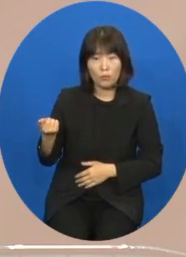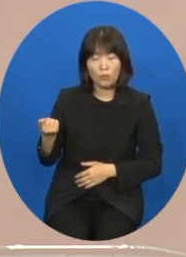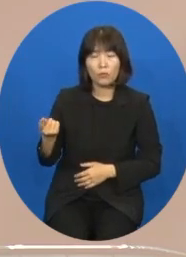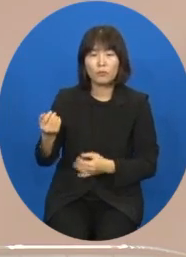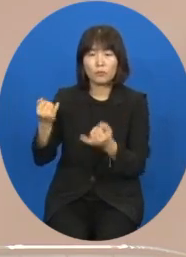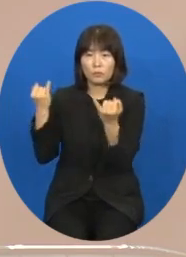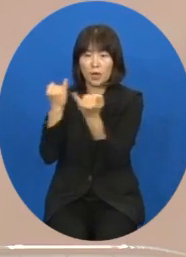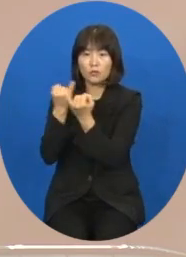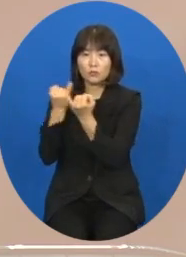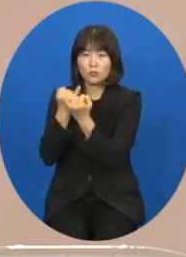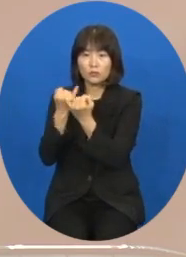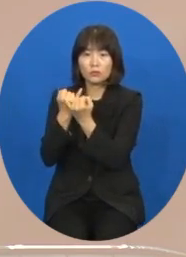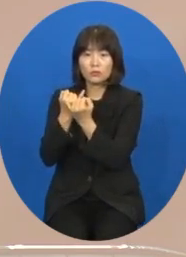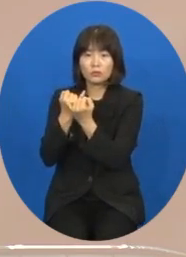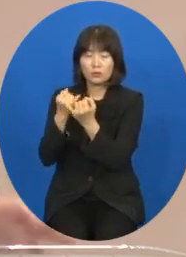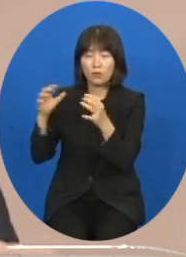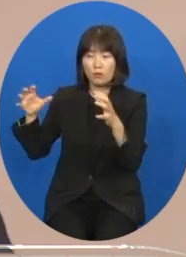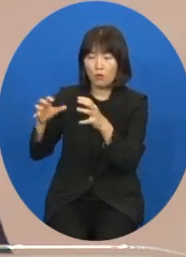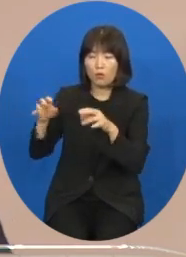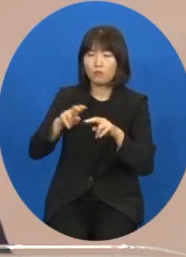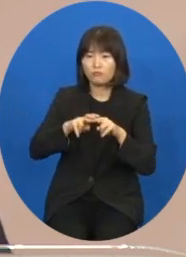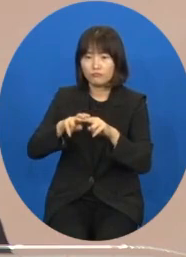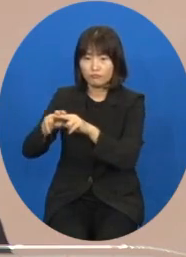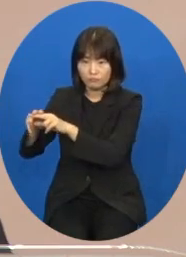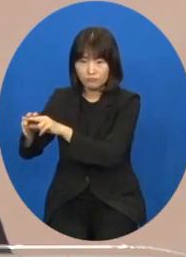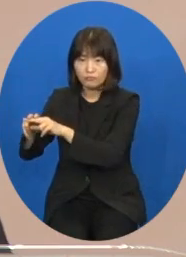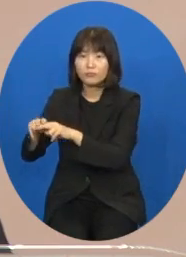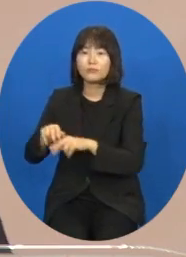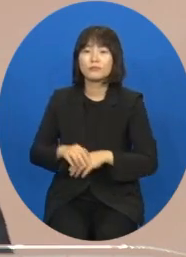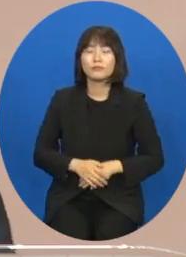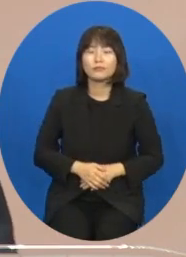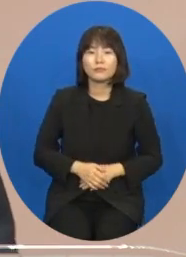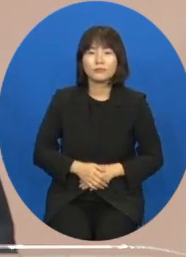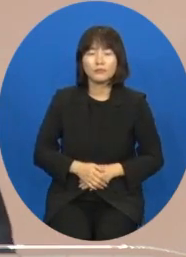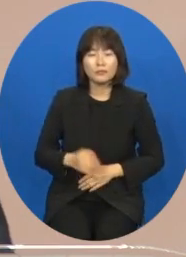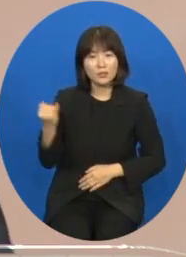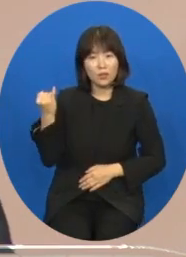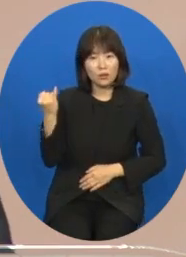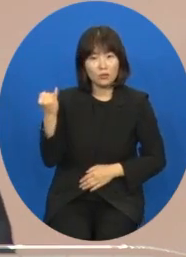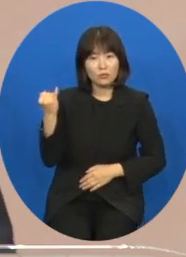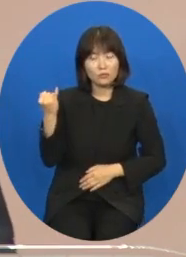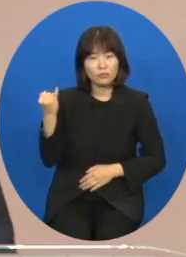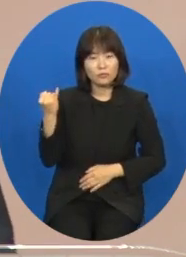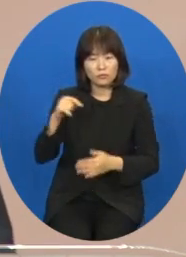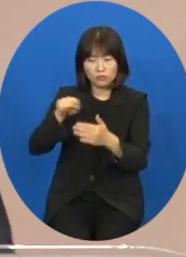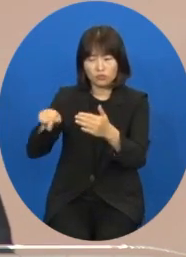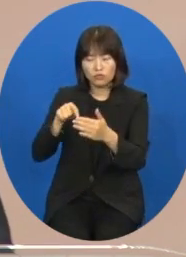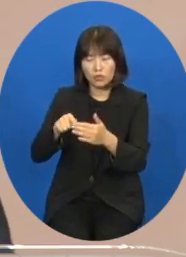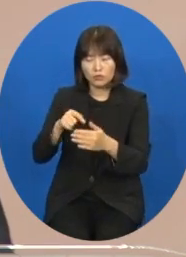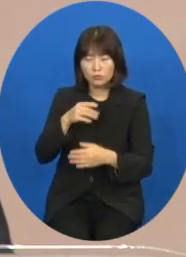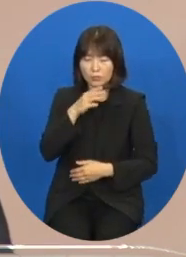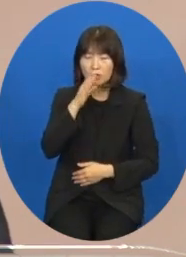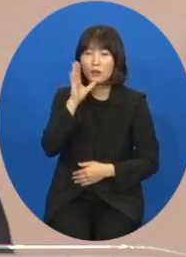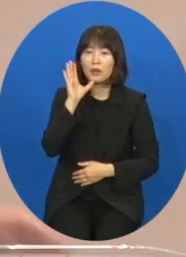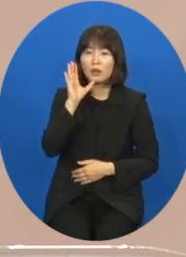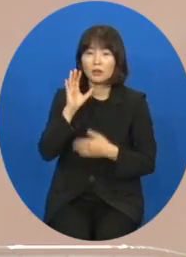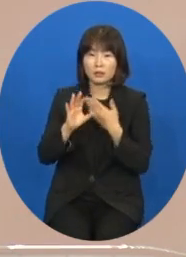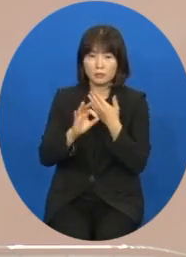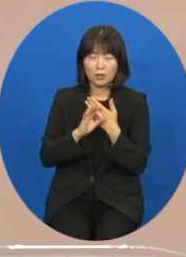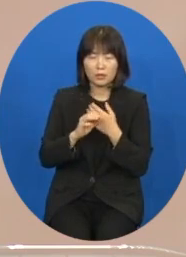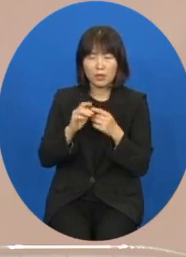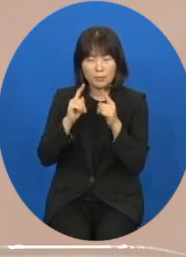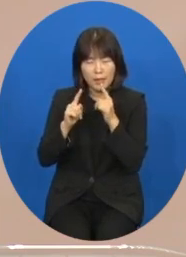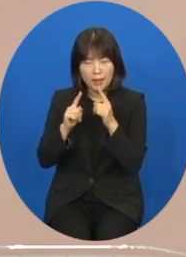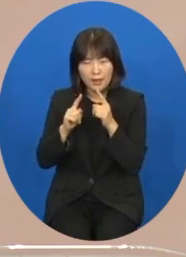아주머니들이 쭉 모여 앉으셨어요. 여자분들 중에는 조금 나이가 드시면 이게